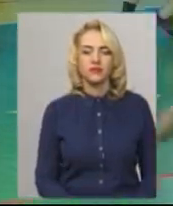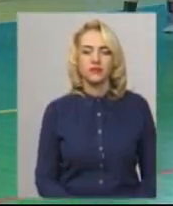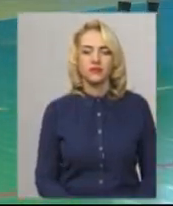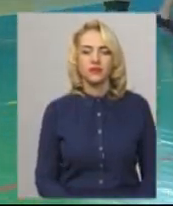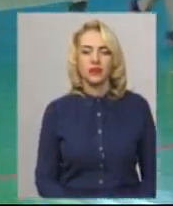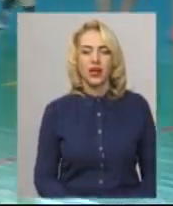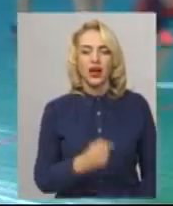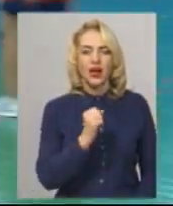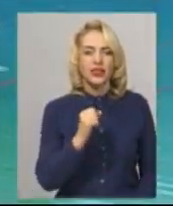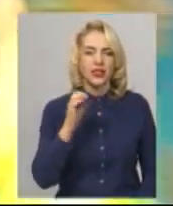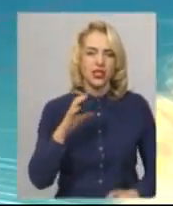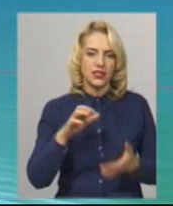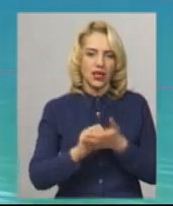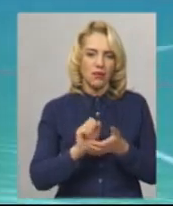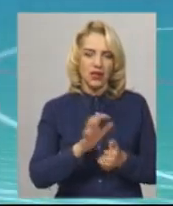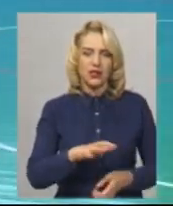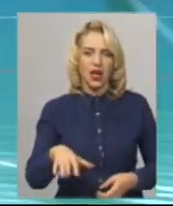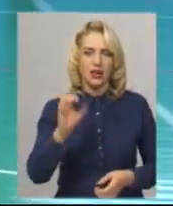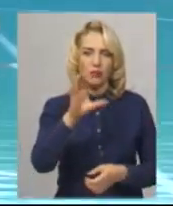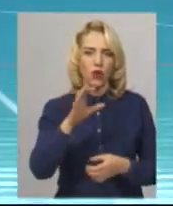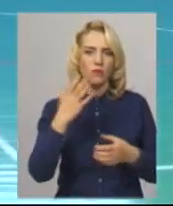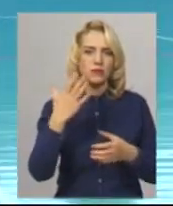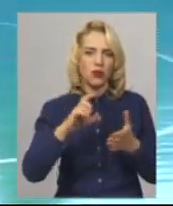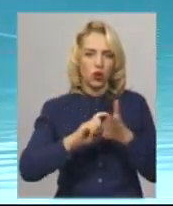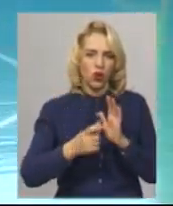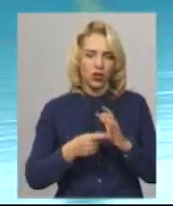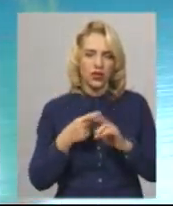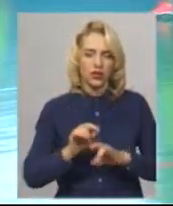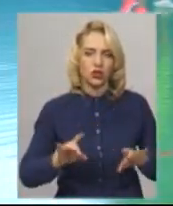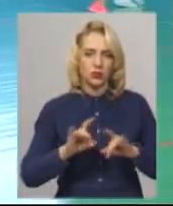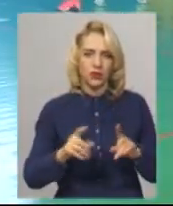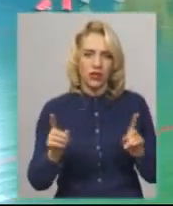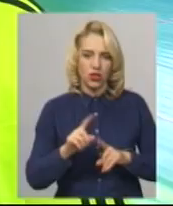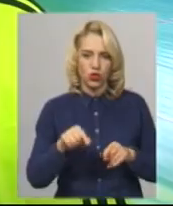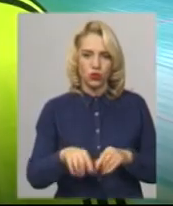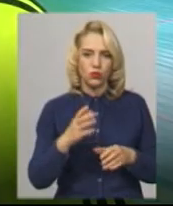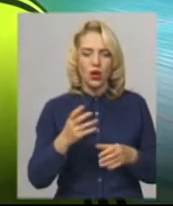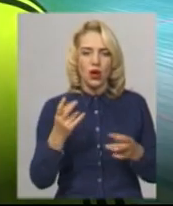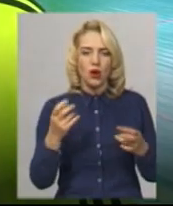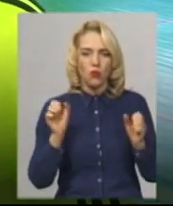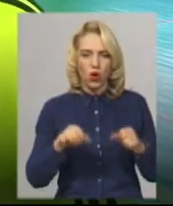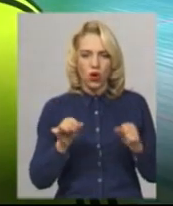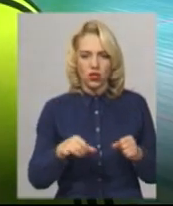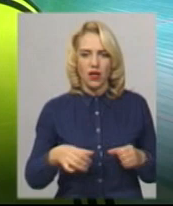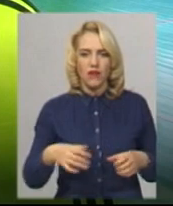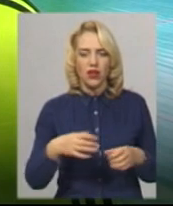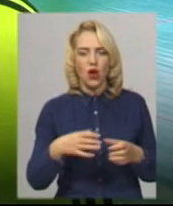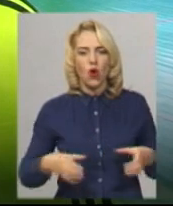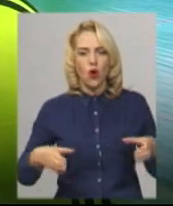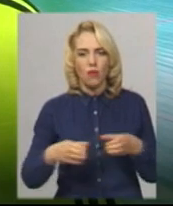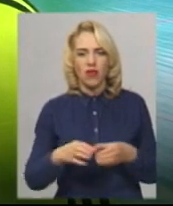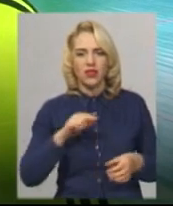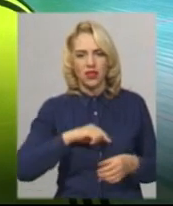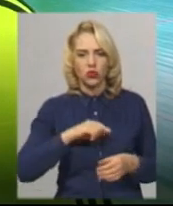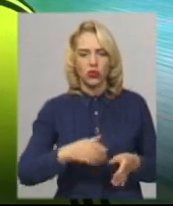Анастасія Сорока займається гандболом з 5 класу. Дівчина каже, у цьому виді спорту важливий командний дух. Є завжди командний дух. Ми